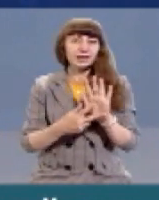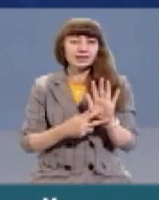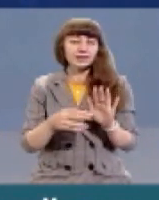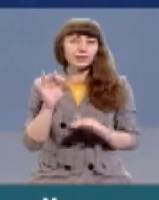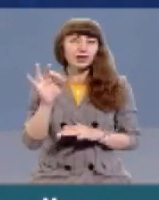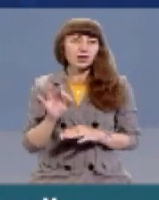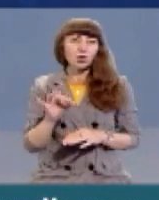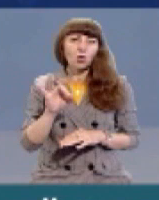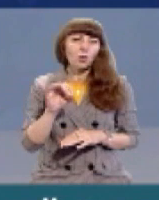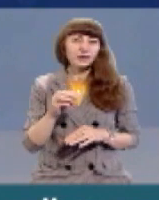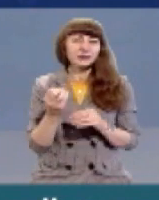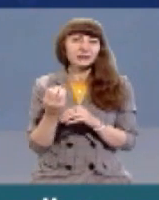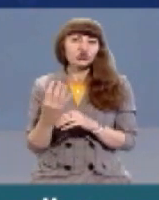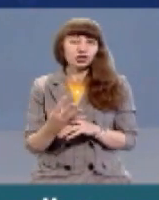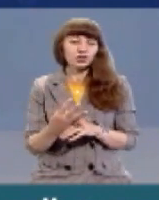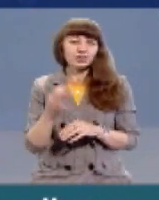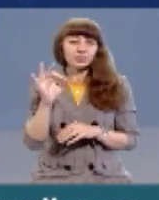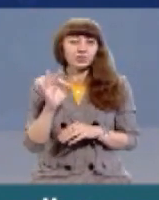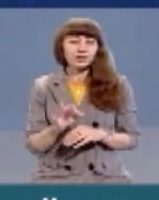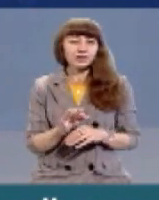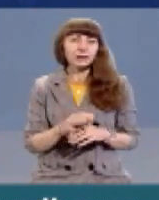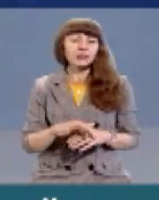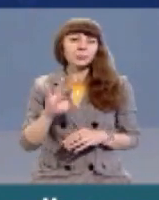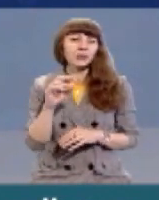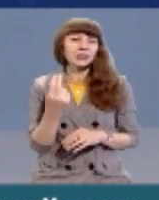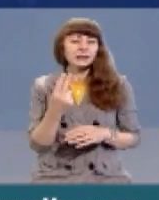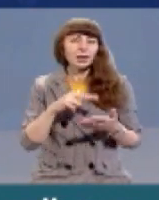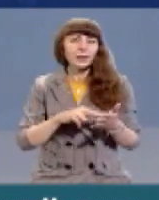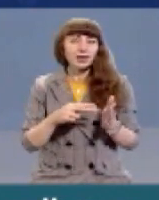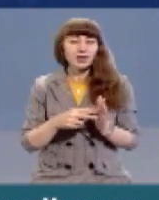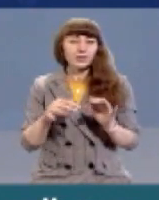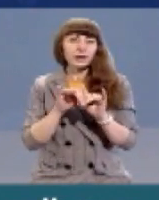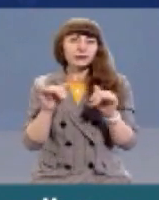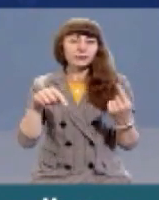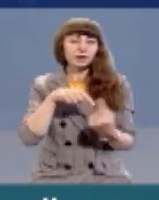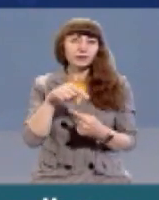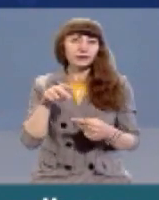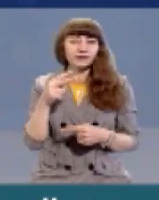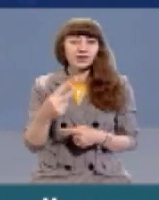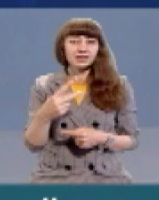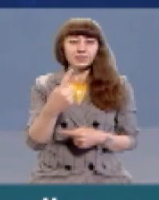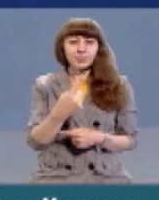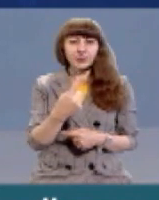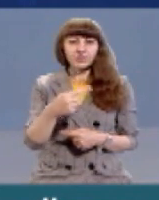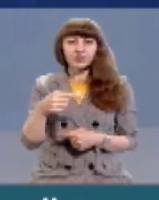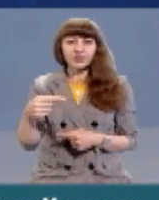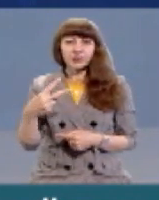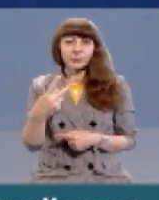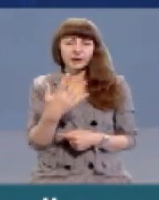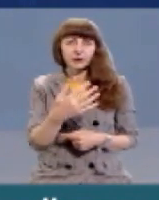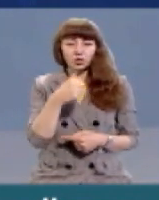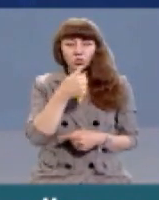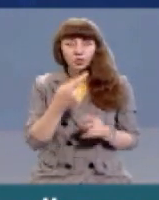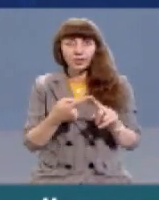18%, оптового на 14%. В рамках национального проекта по развитию предпринимательства на 2021-2025 годы по